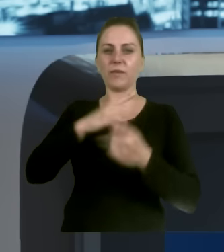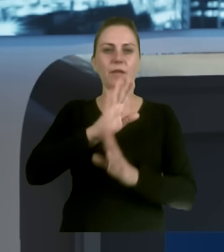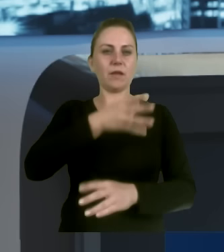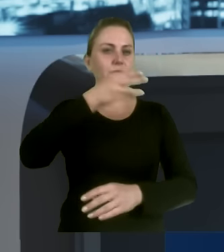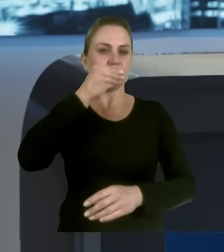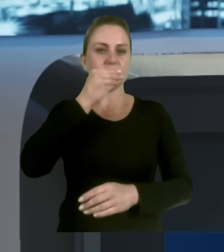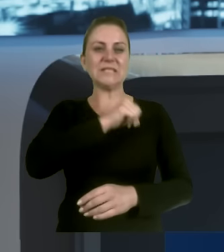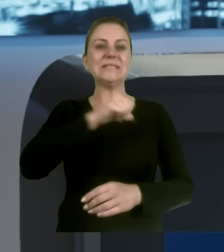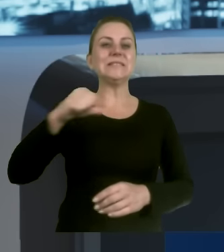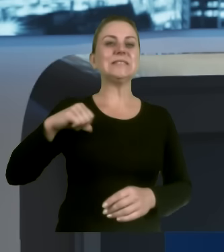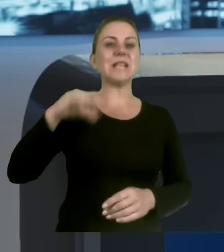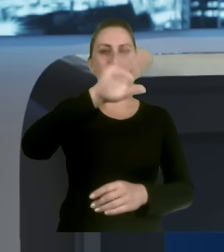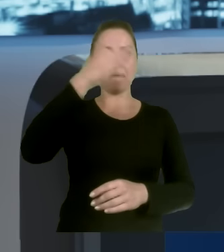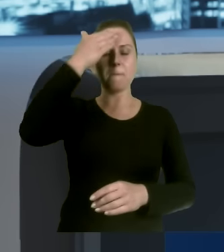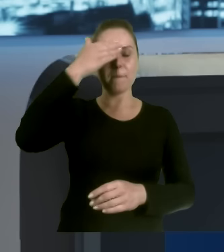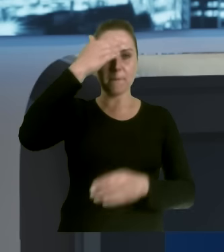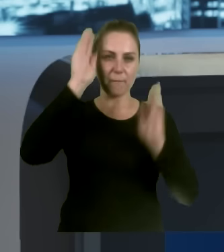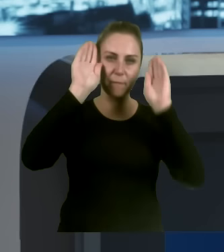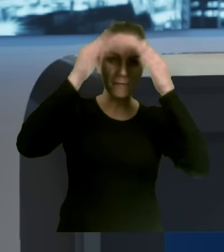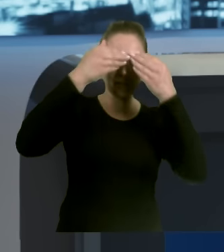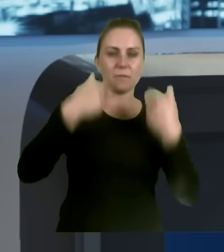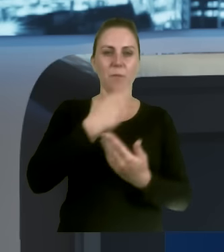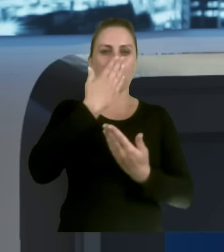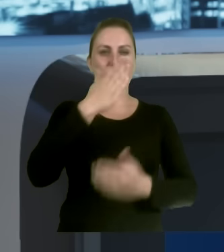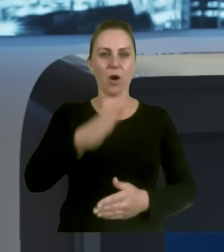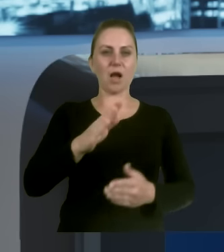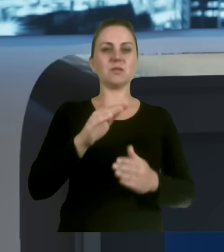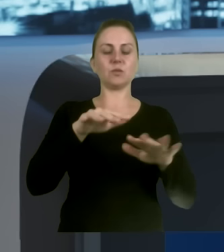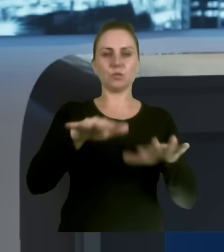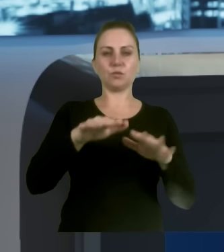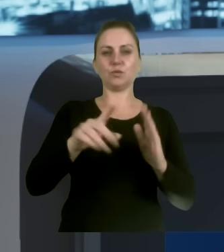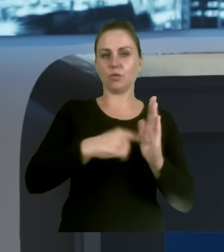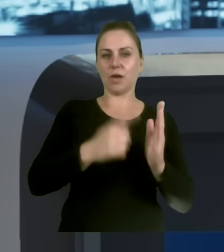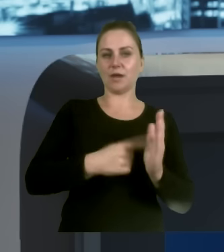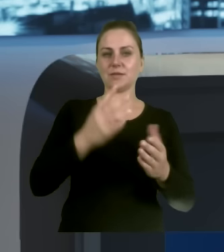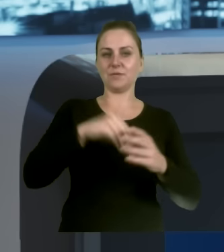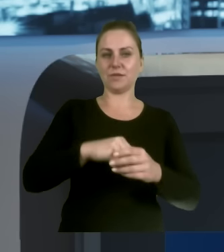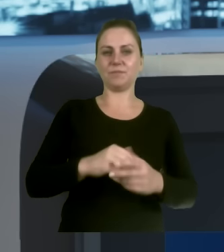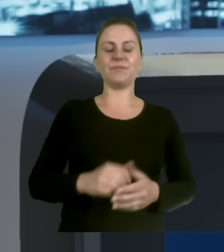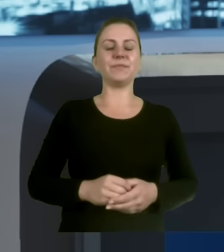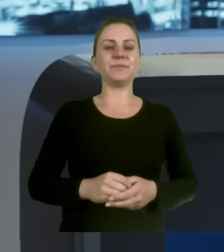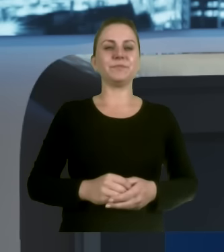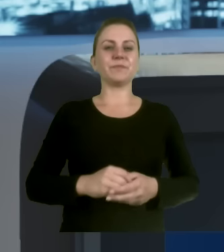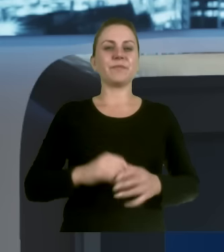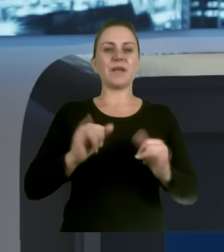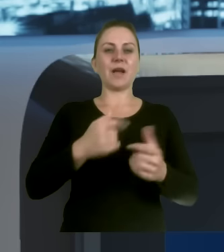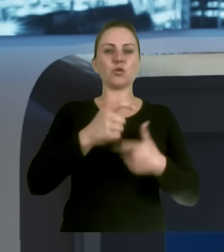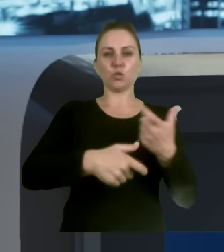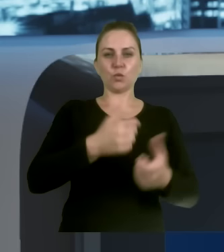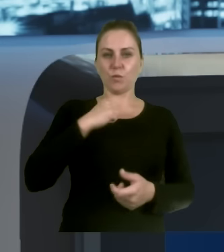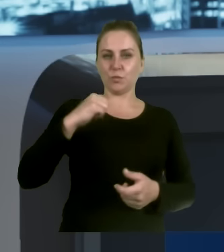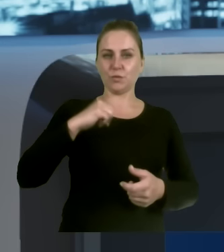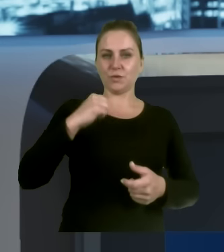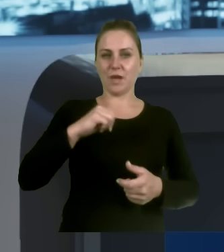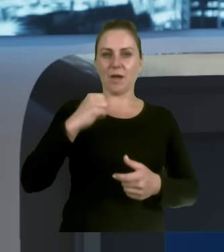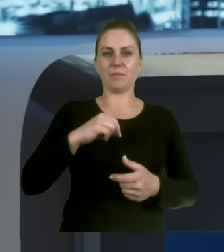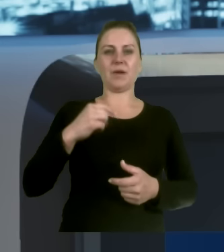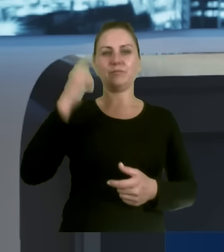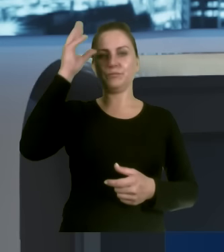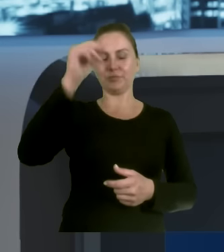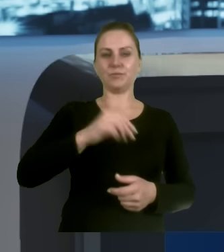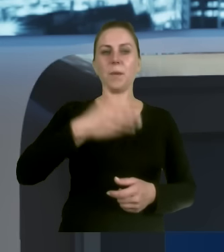umysłowo. Niejednokrotnie dał przykład, jak potrafi normalnie z siebie durnia zrobić. U Mazurka to